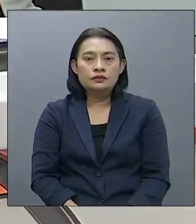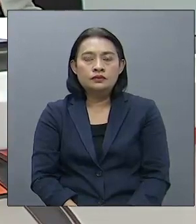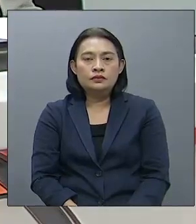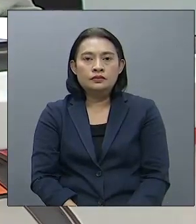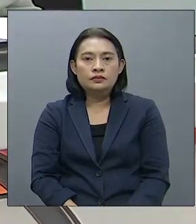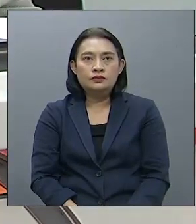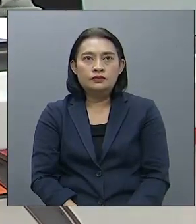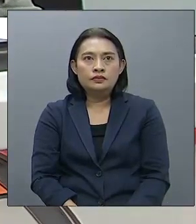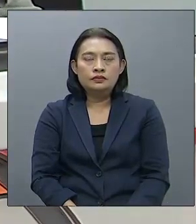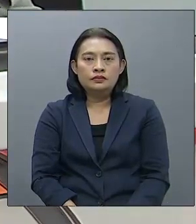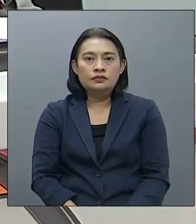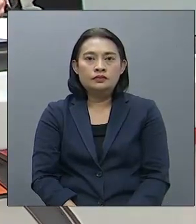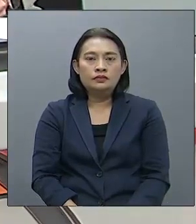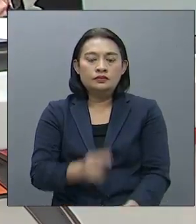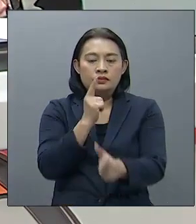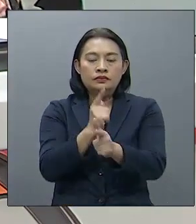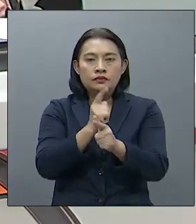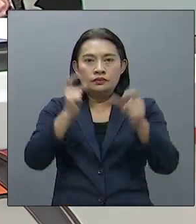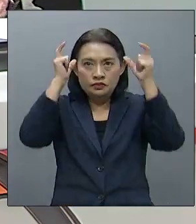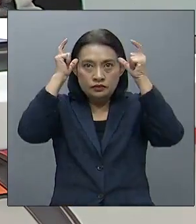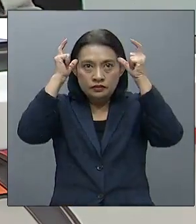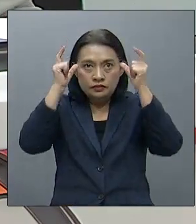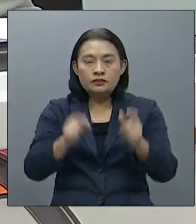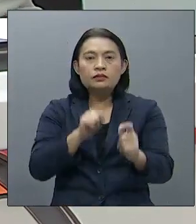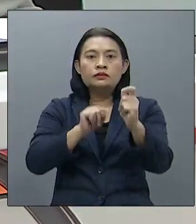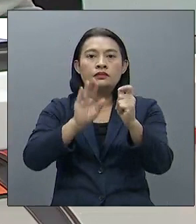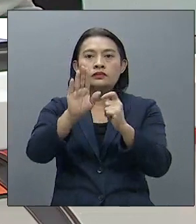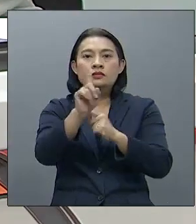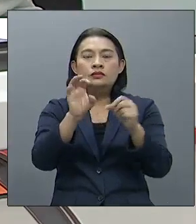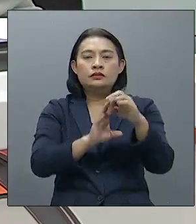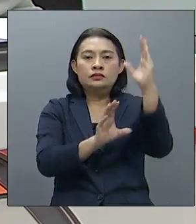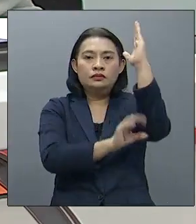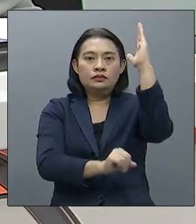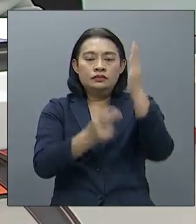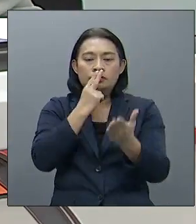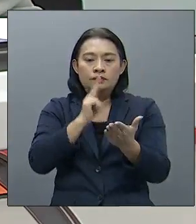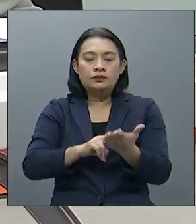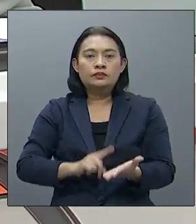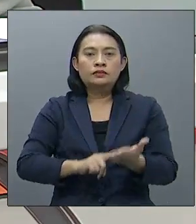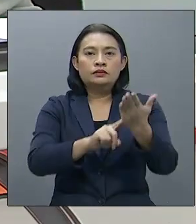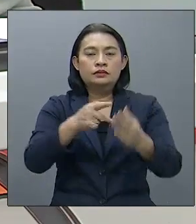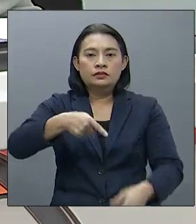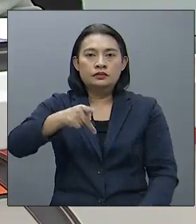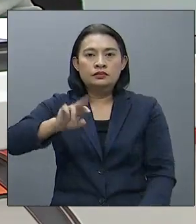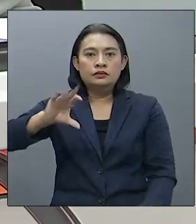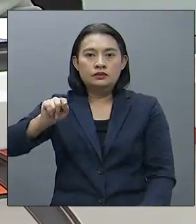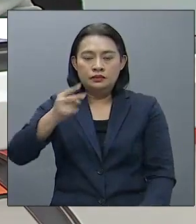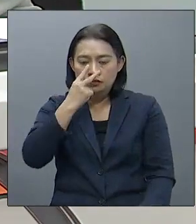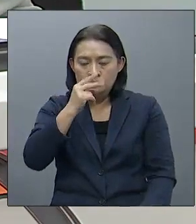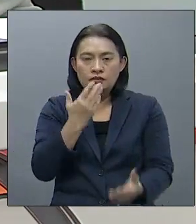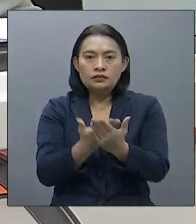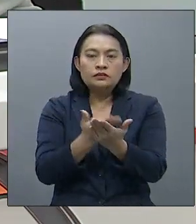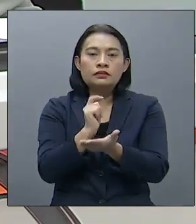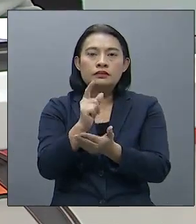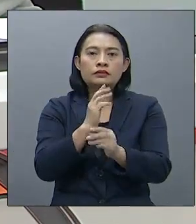สมาชิกกลุ่มเลี้ยงโคอำเภอคลองหอยโข่งจังหวัดสงขลาเตรียมเข้ายื่นหนังสือกับปปช.นะคะช่วยตรวจสอบการจ่ายเงินตามโคร